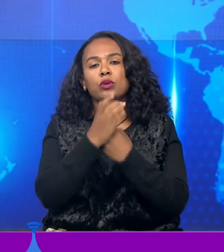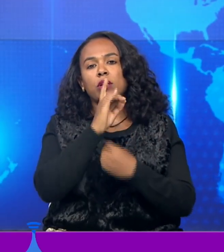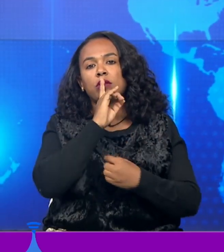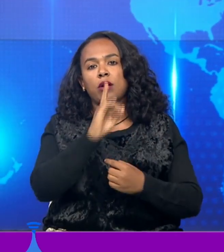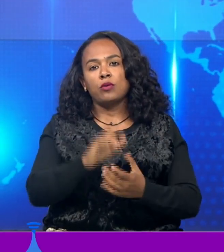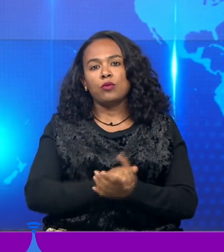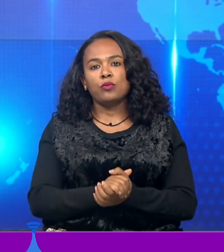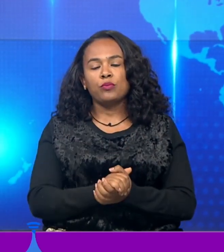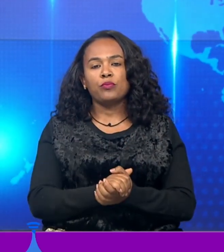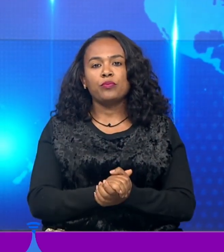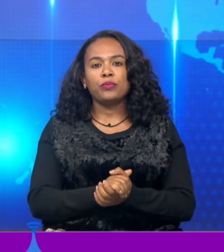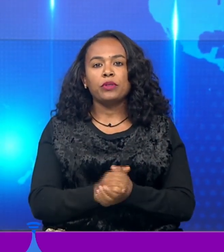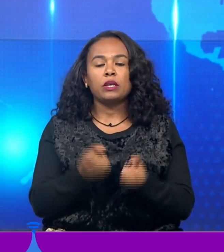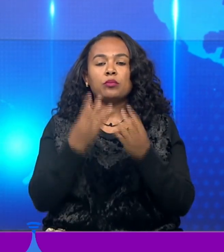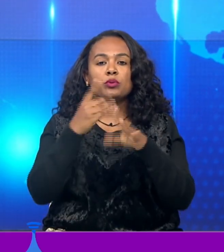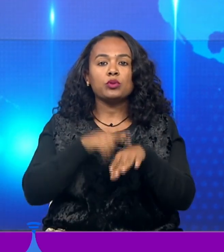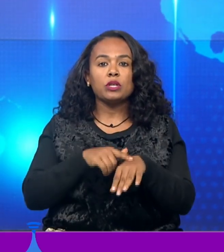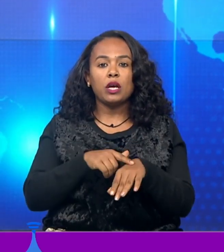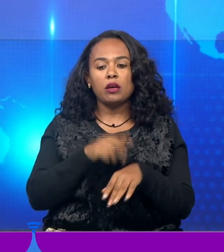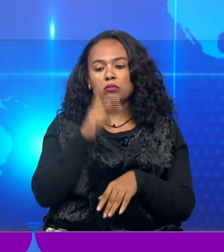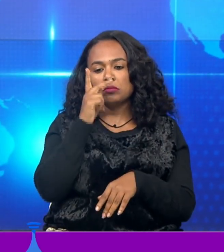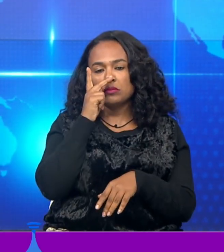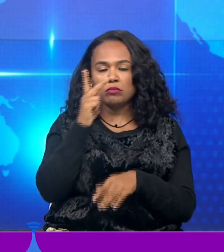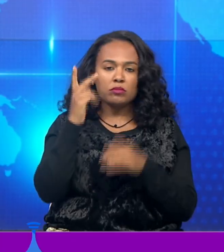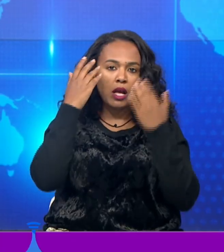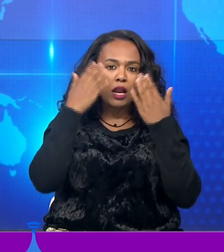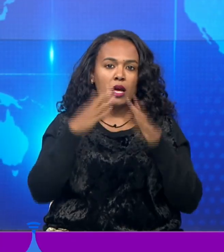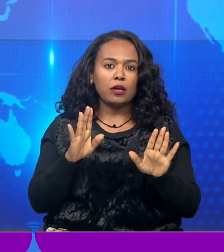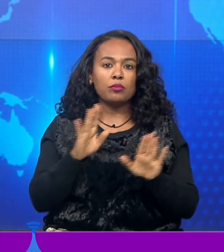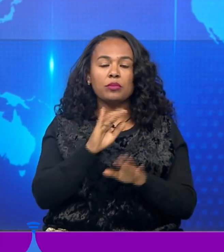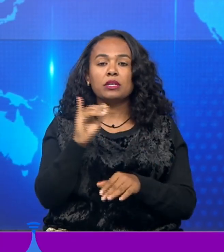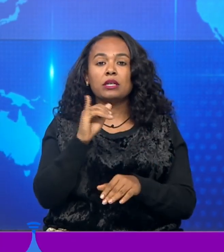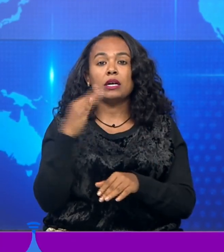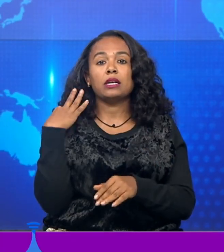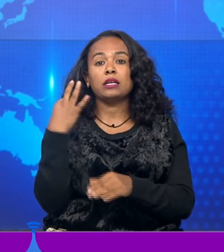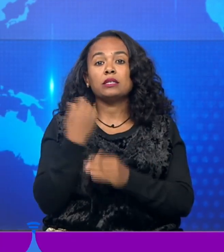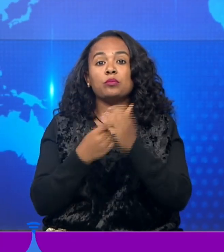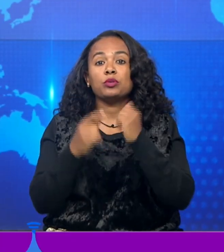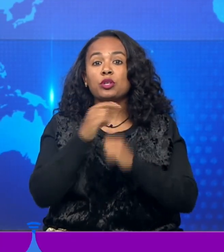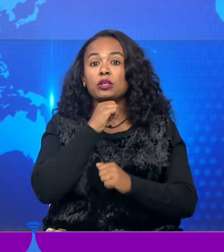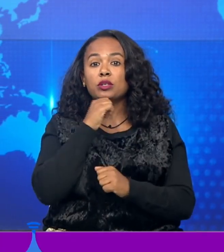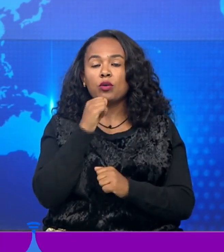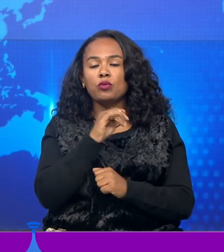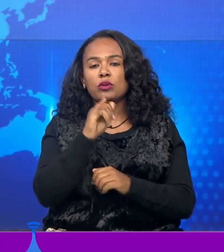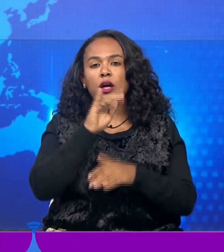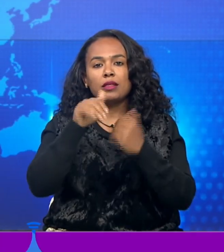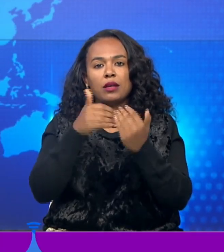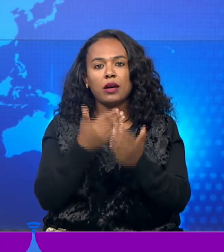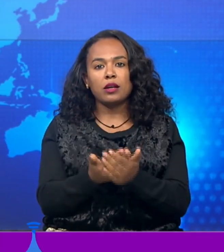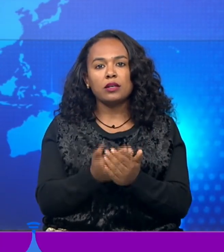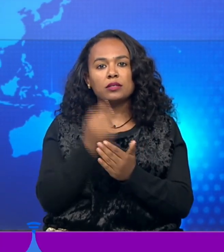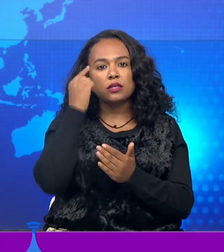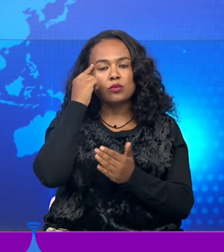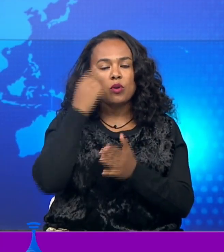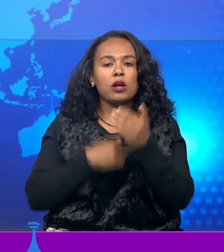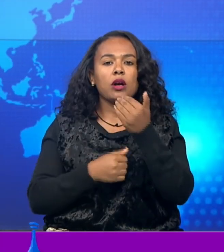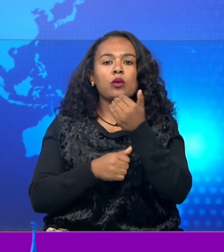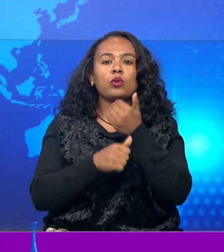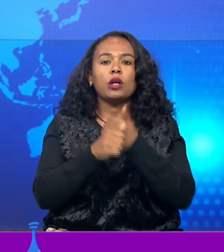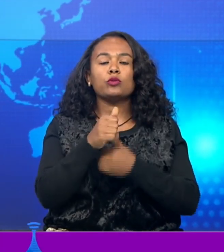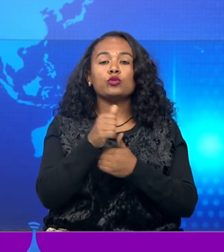ነው። ብዙ ጊዜ አስተውያ አላቅም ማለት እንደ ግለሰብ ብቻ ሳይሆን እንደ አጠቃላይም ስታስበው አካል